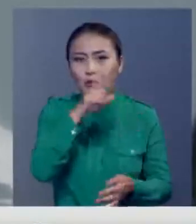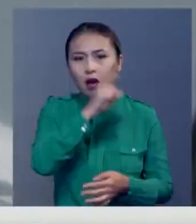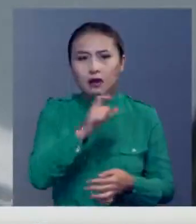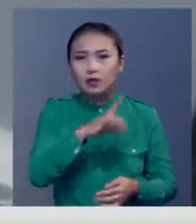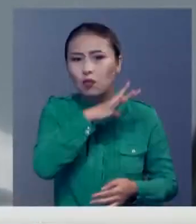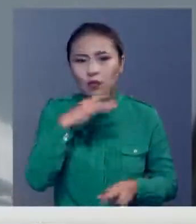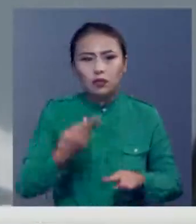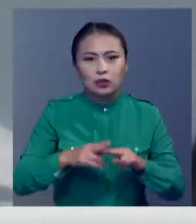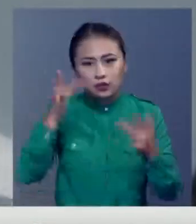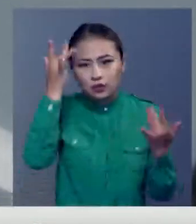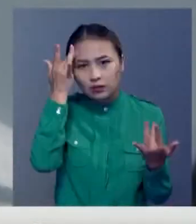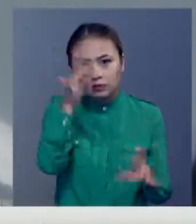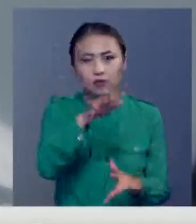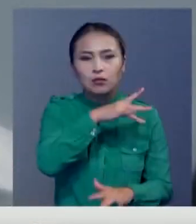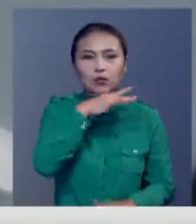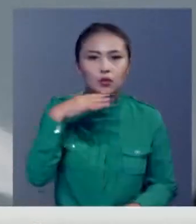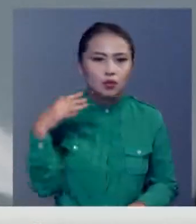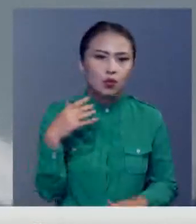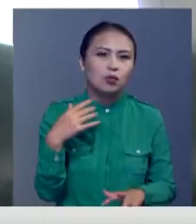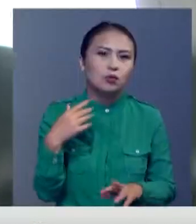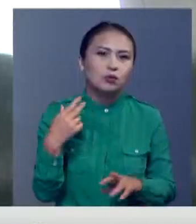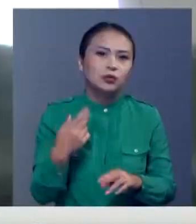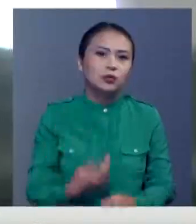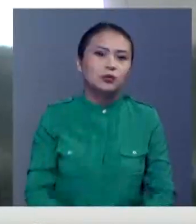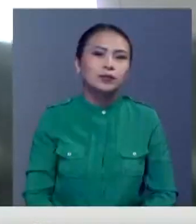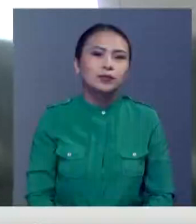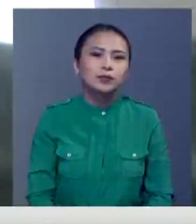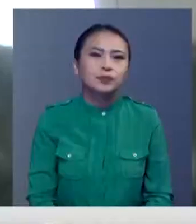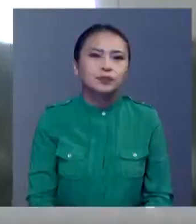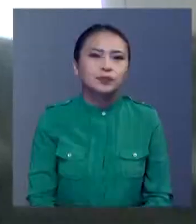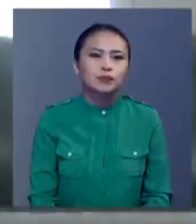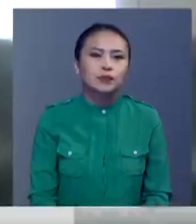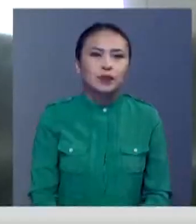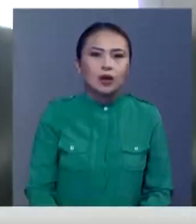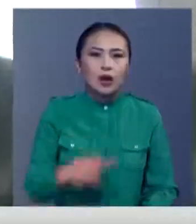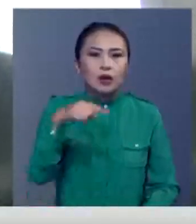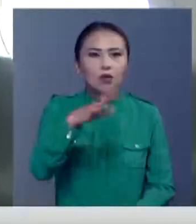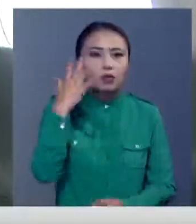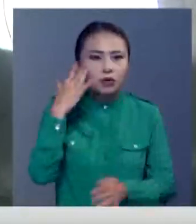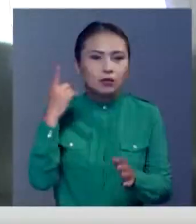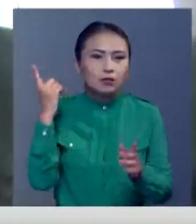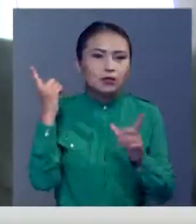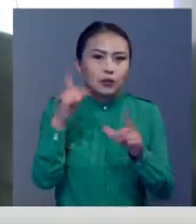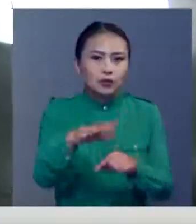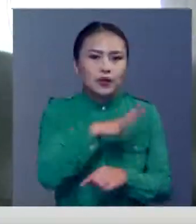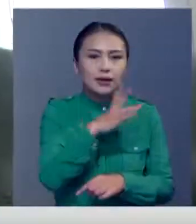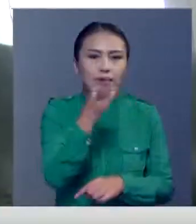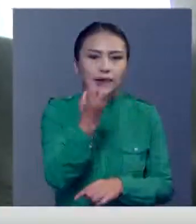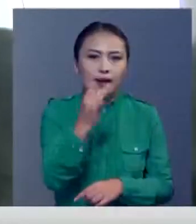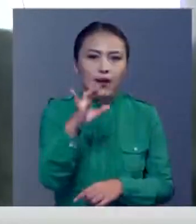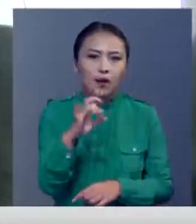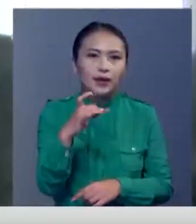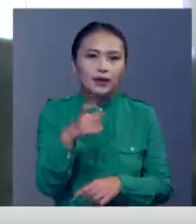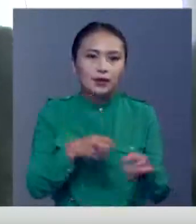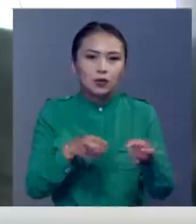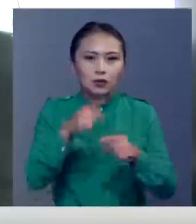болған жерде жазатайым жағдайлардың да жиі кездесетіні анық. Сол жерге жеткен уақытта нейрохирургпен бірігіп науқастың